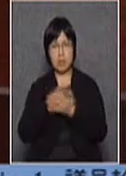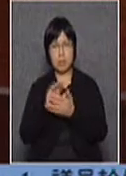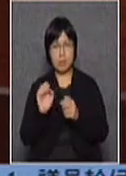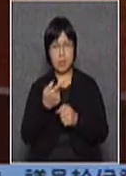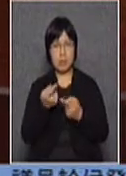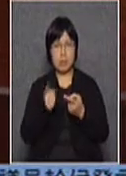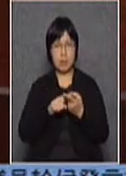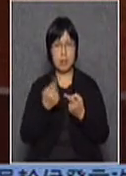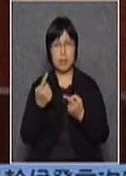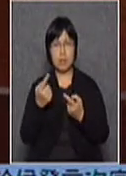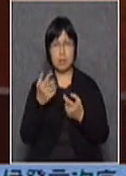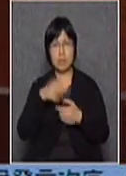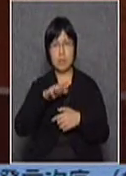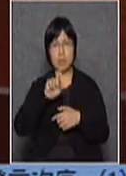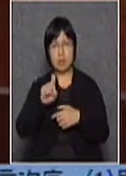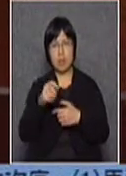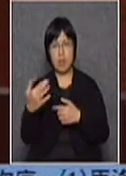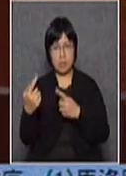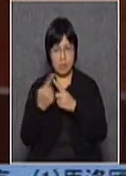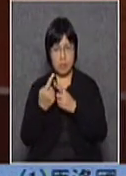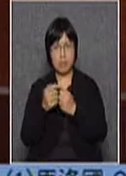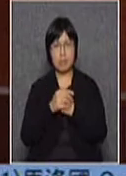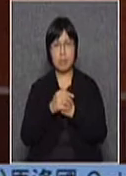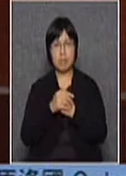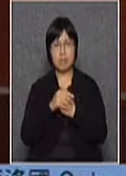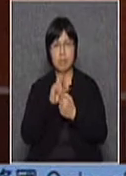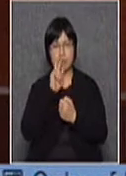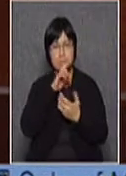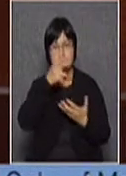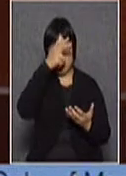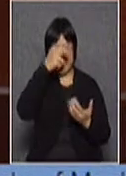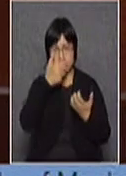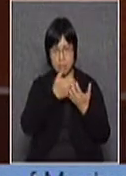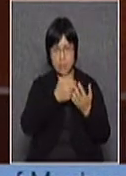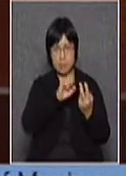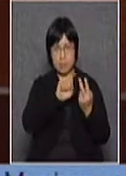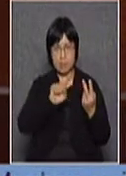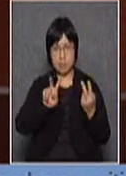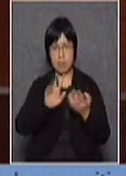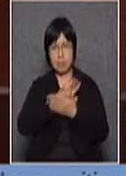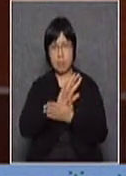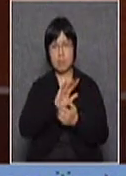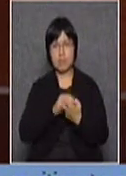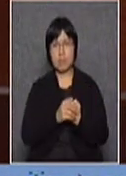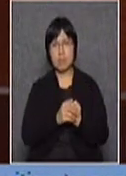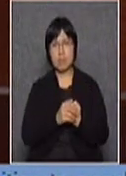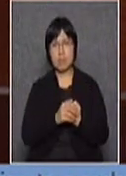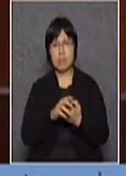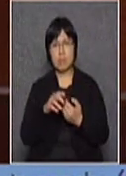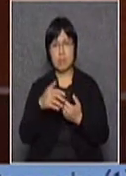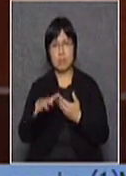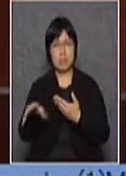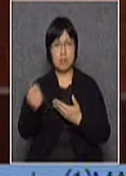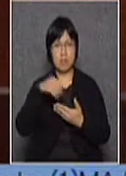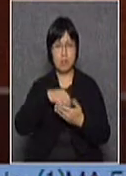達5900多人。看回政府的數字，2012年輸入的